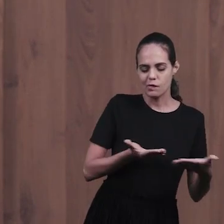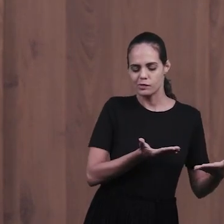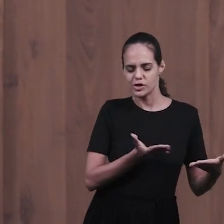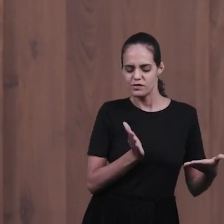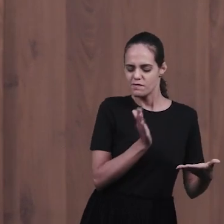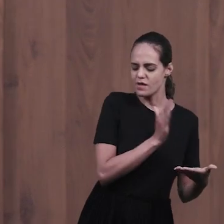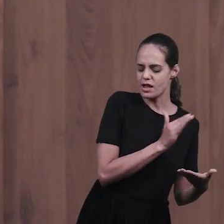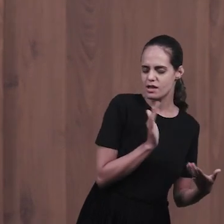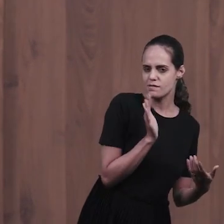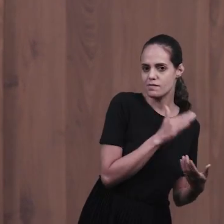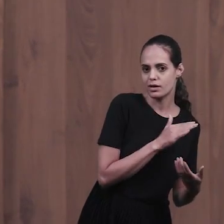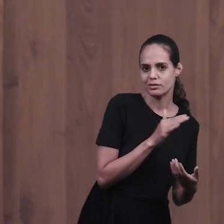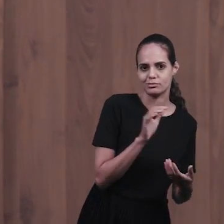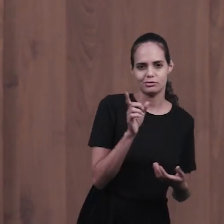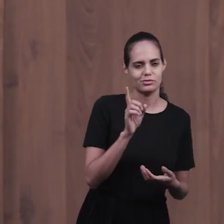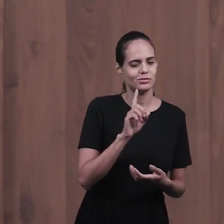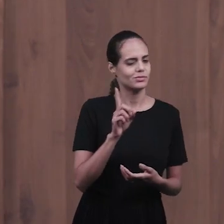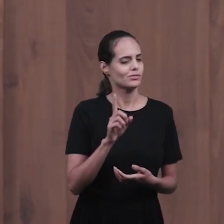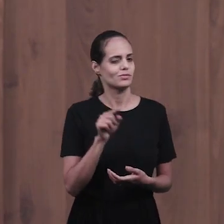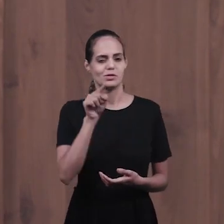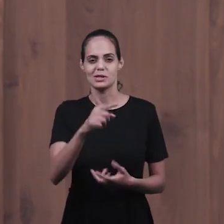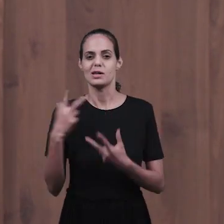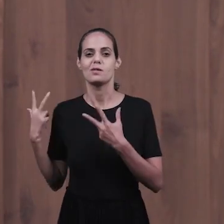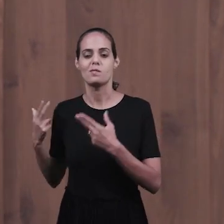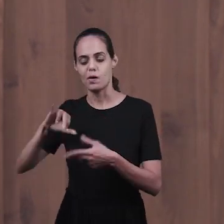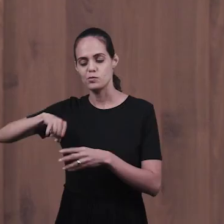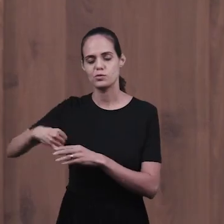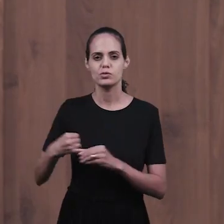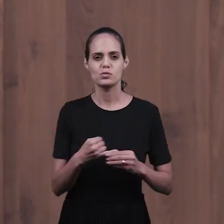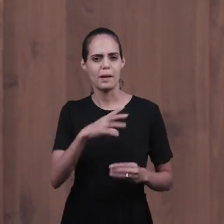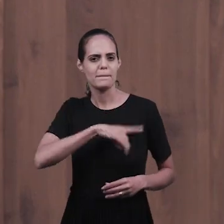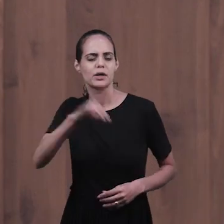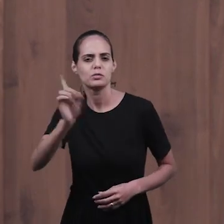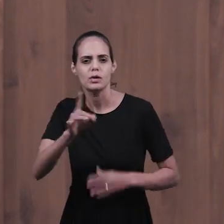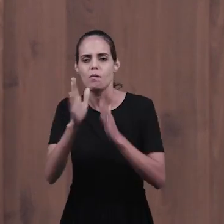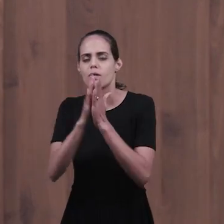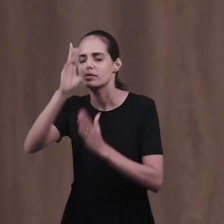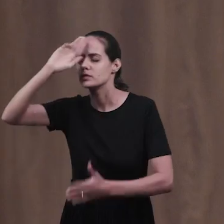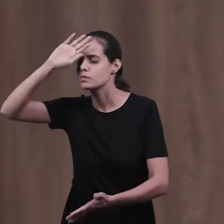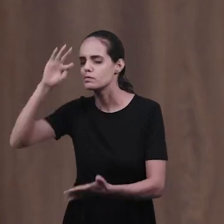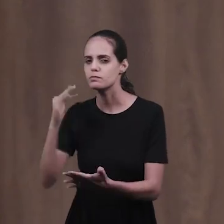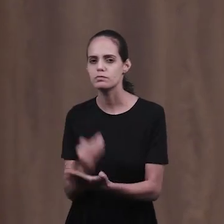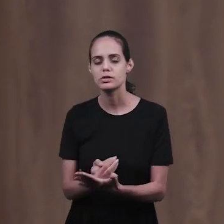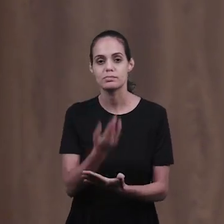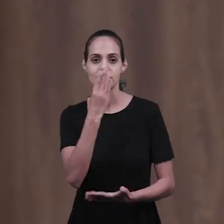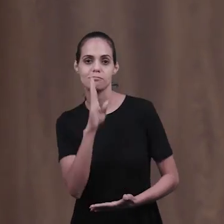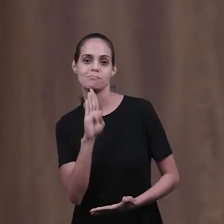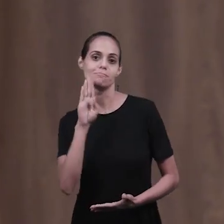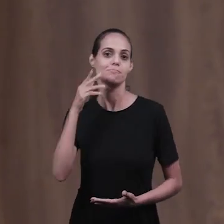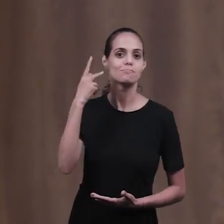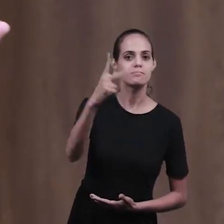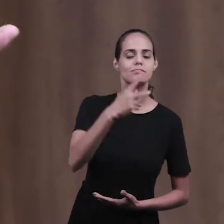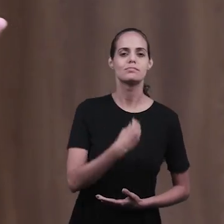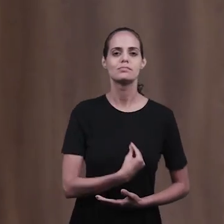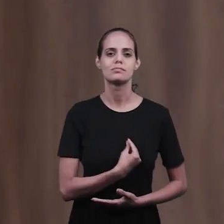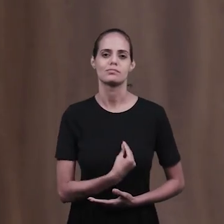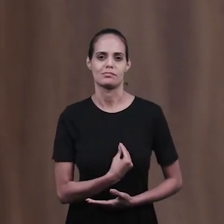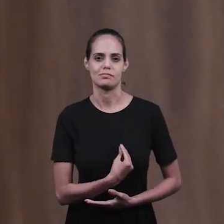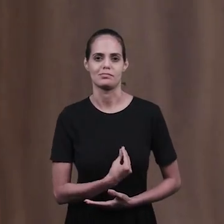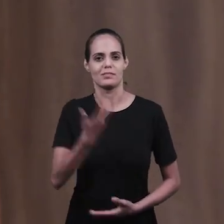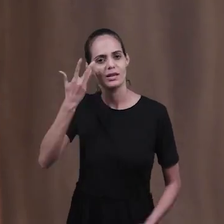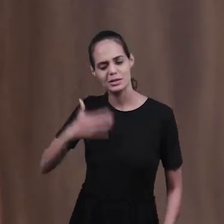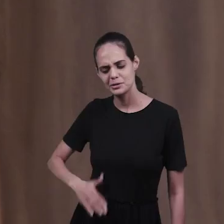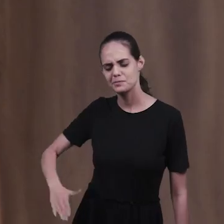Josué. Priez au Seigneur. N'ayez pas peur, la promesse est dans votre vie. Les enfants, les intermédiaires